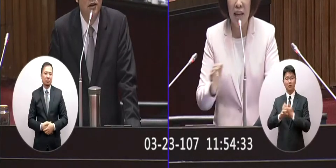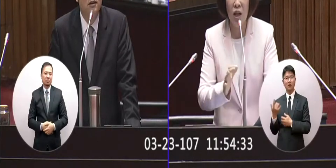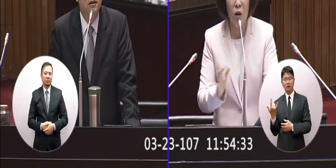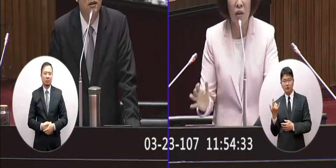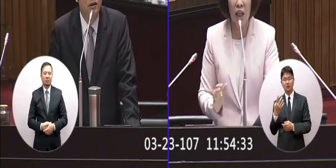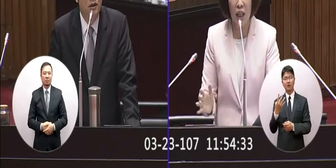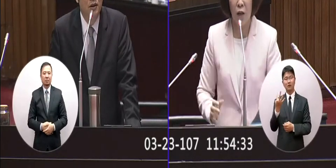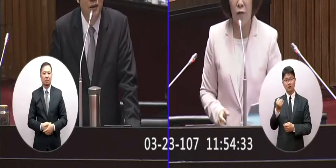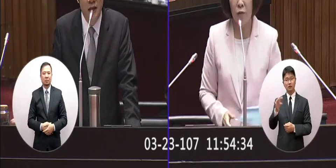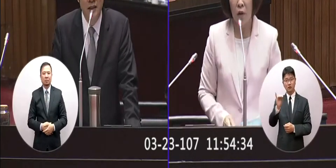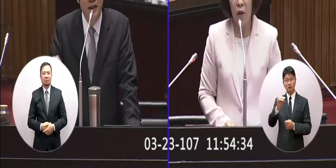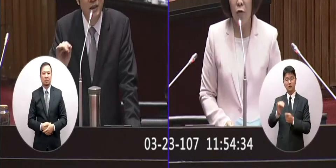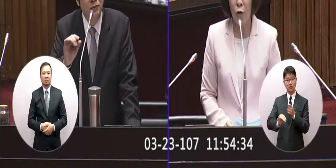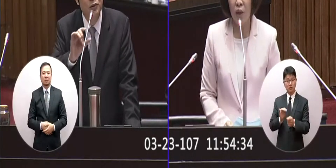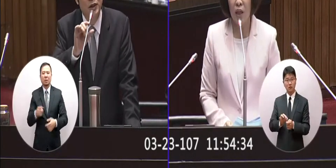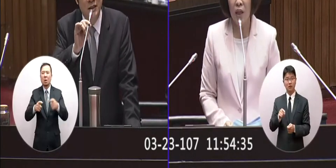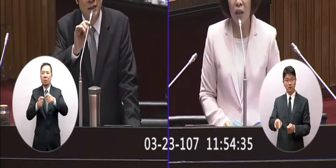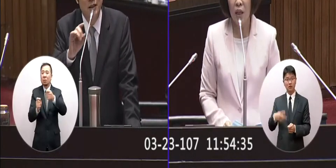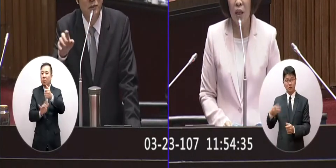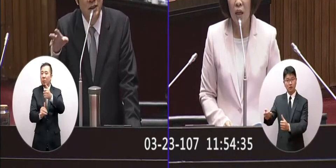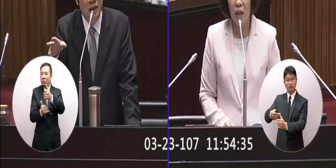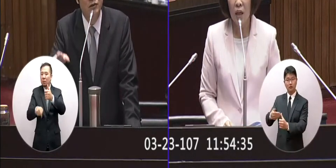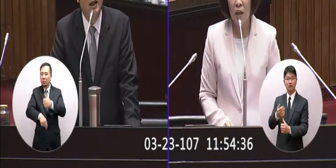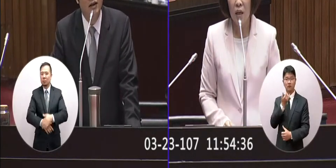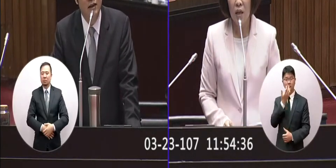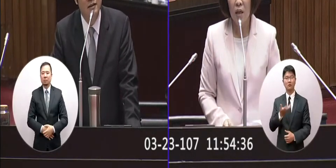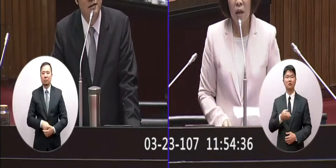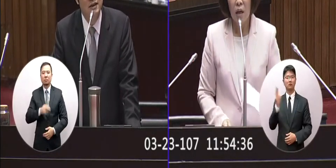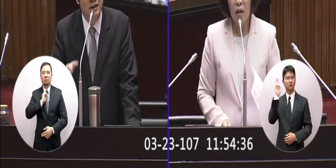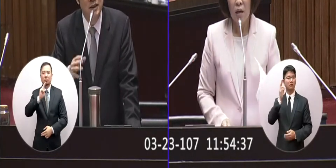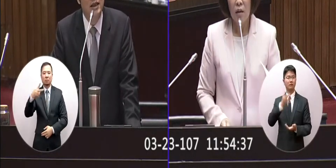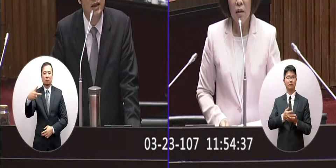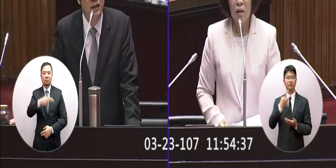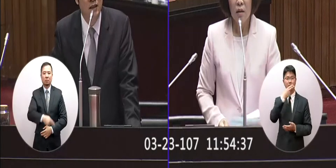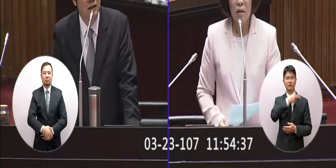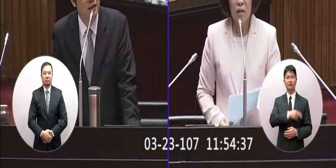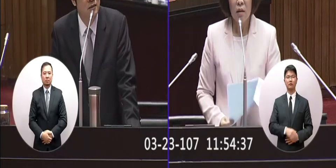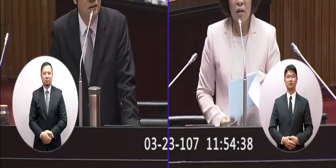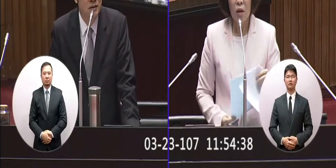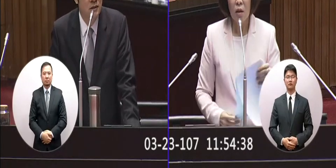年才能有这个异地富裕呢？还有就是叫我们的桃园的李